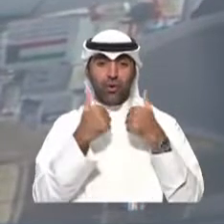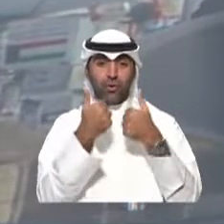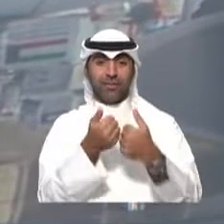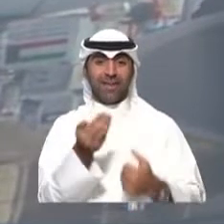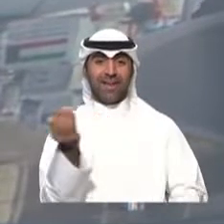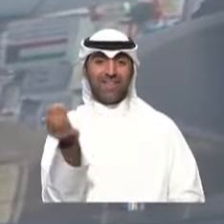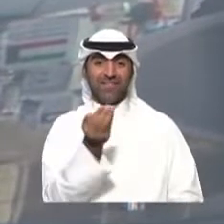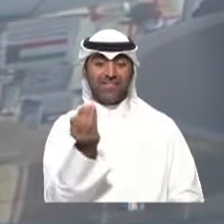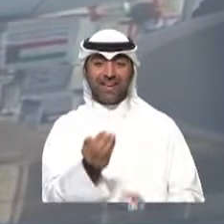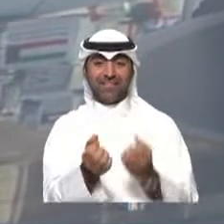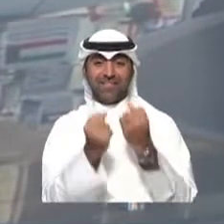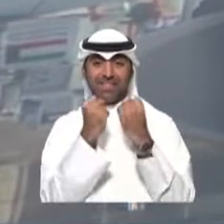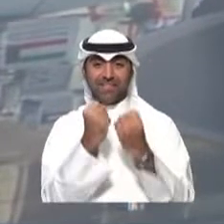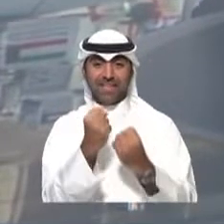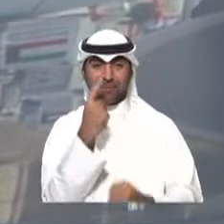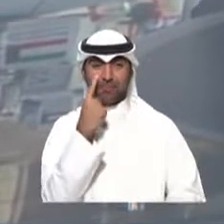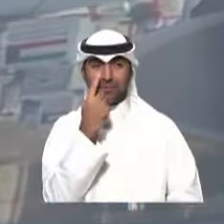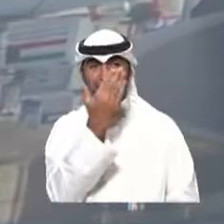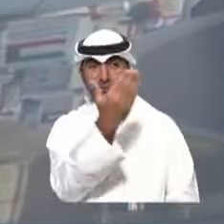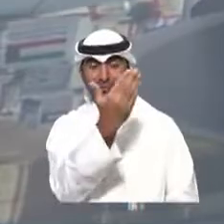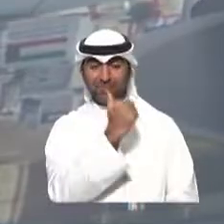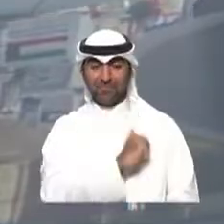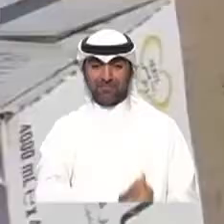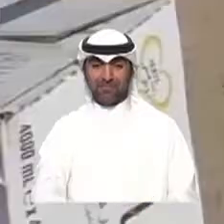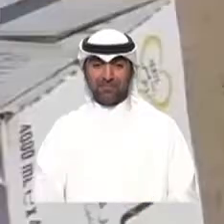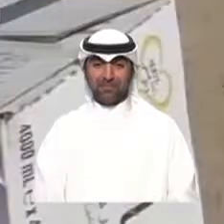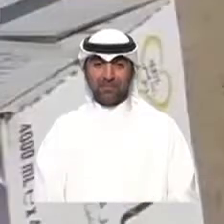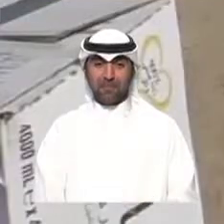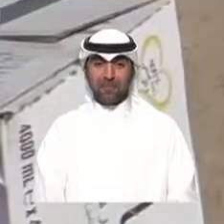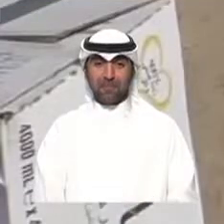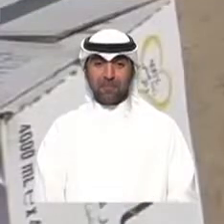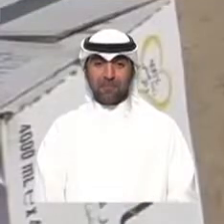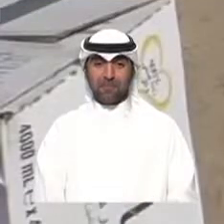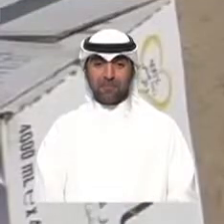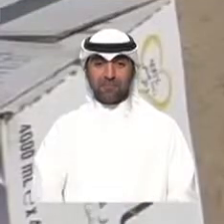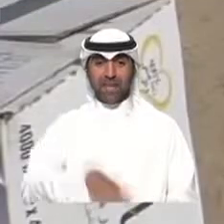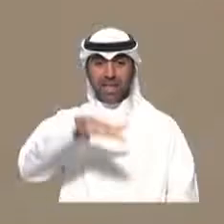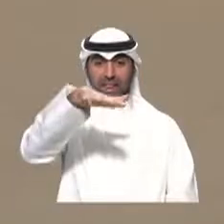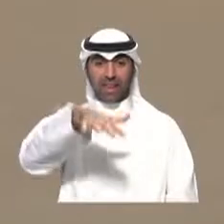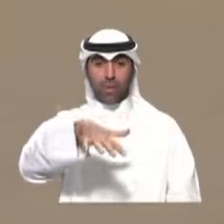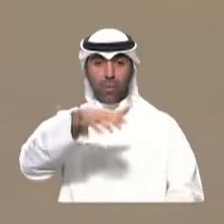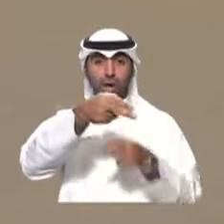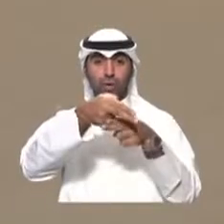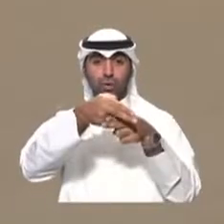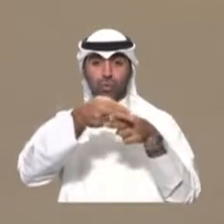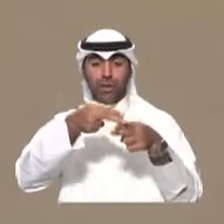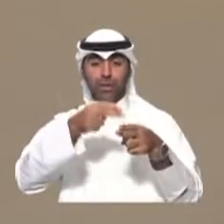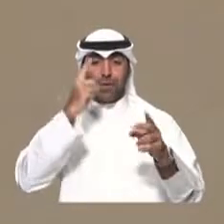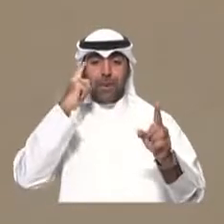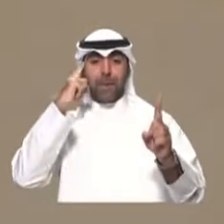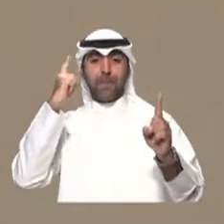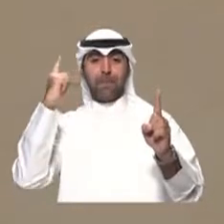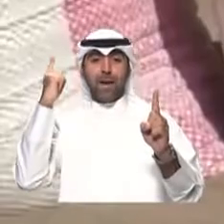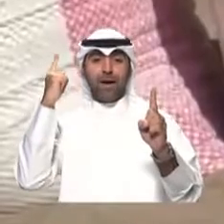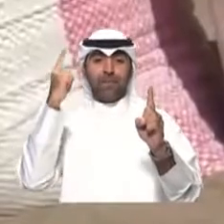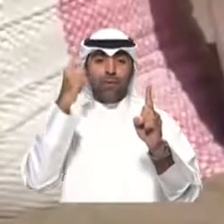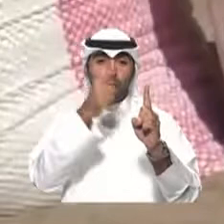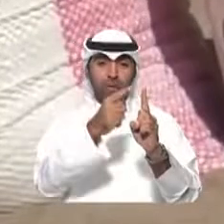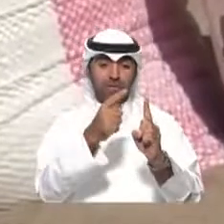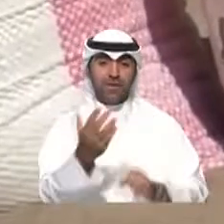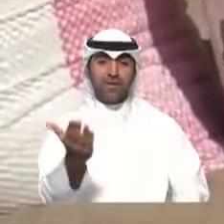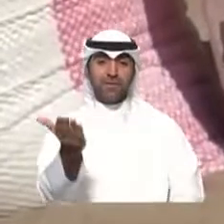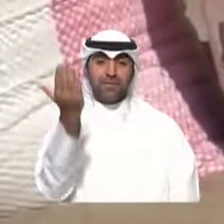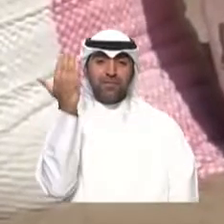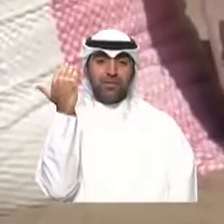في محافظتي مأرب وتعز. في إطار دعم كويتي لا ينضب، فقد دشنت